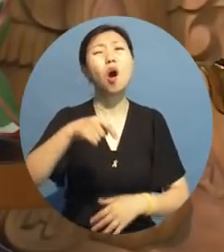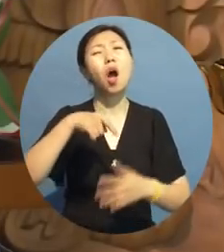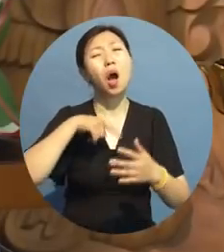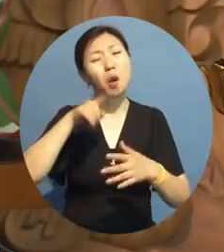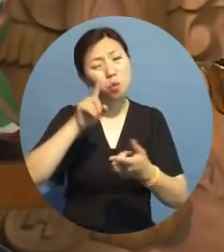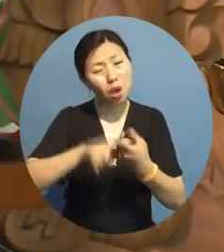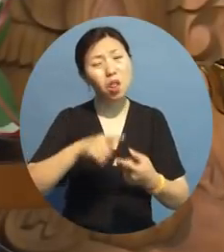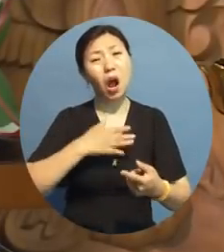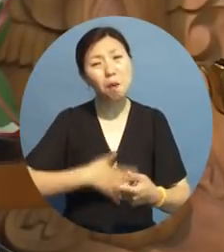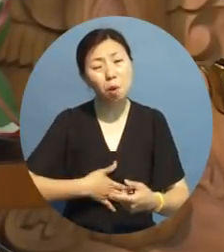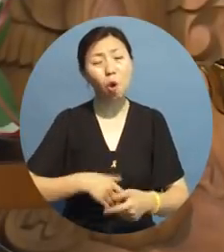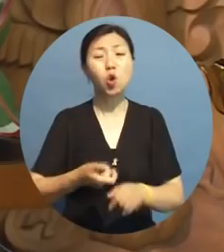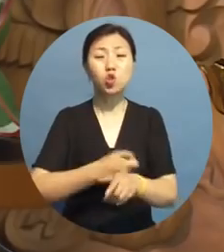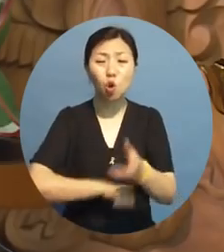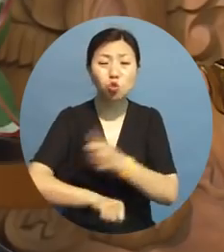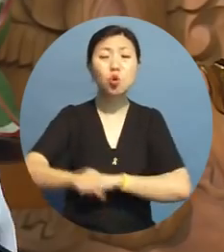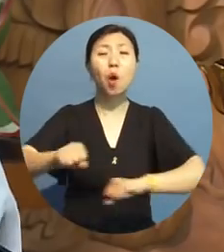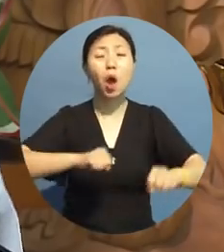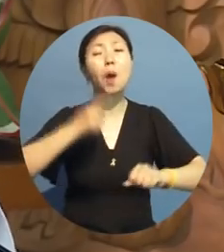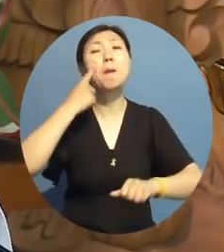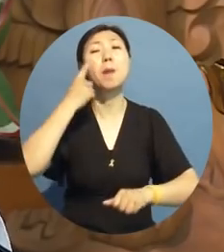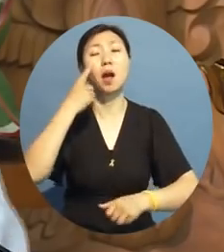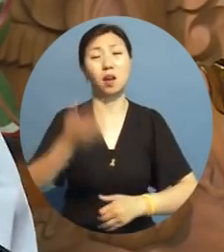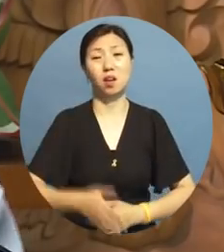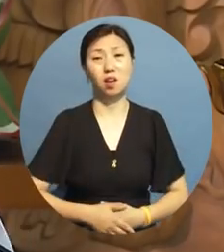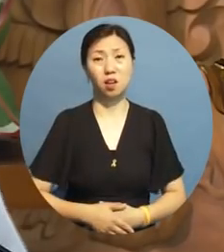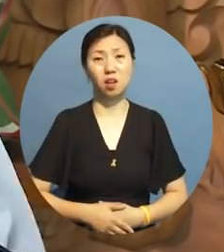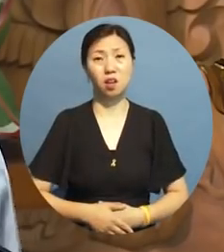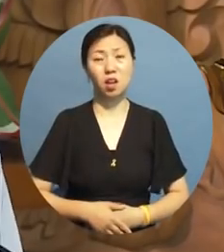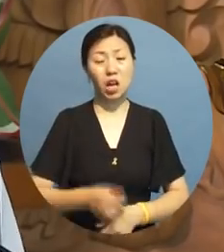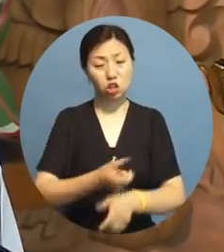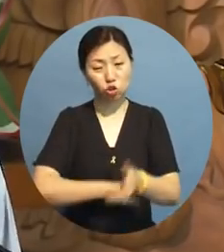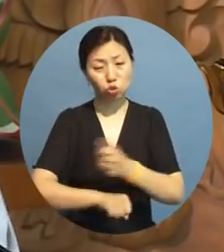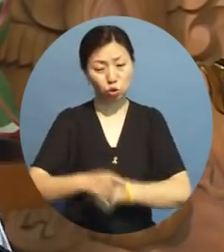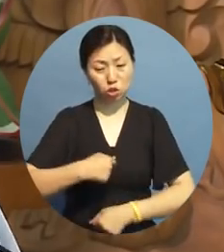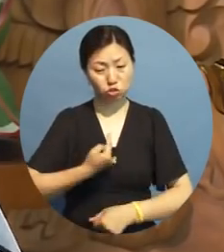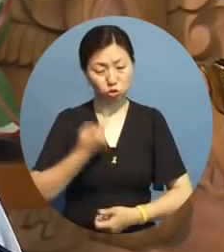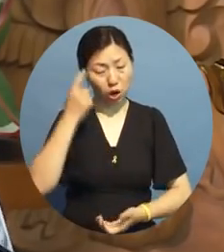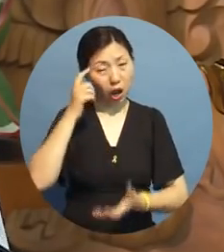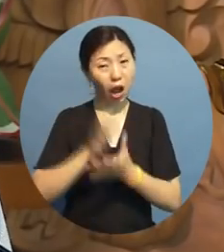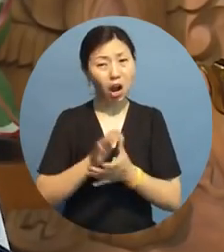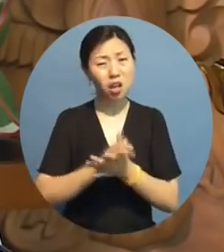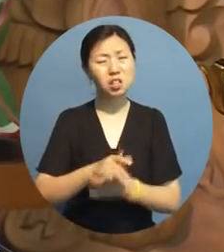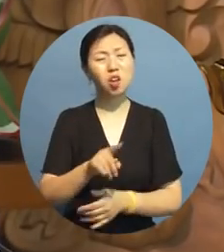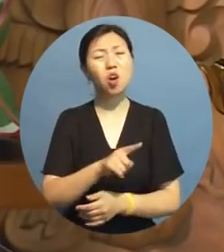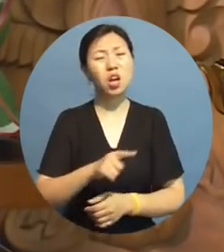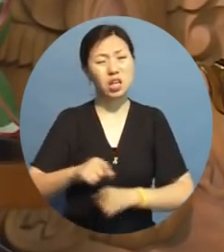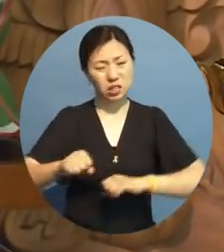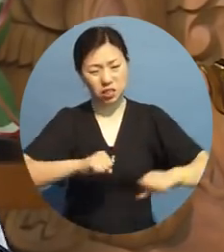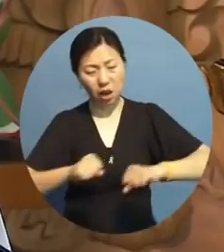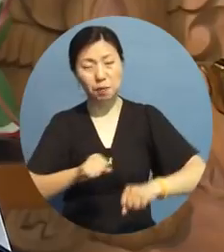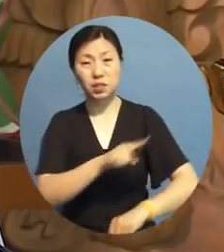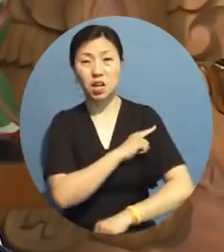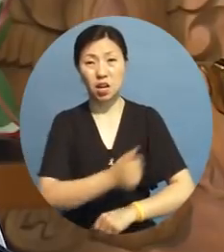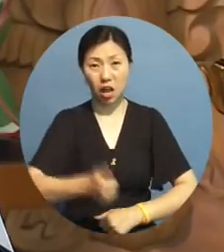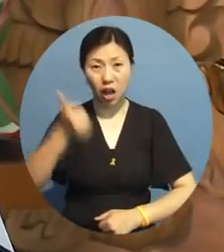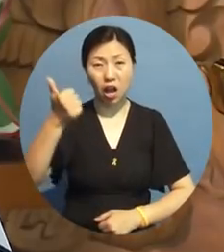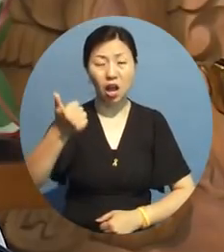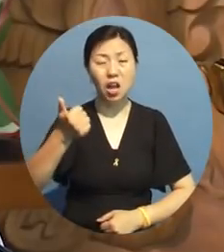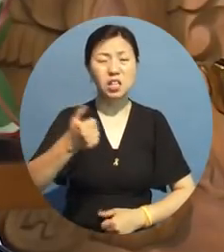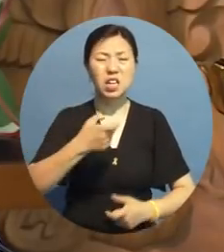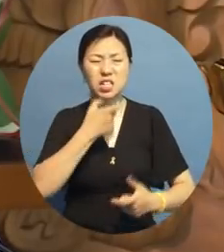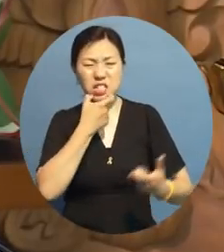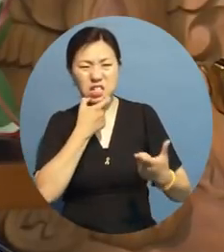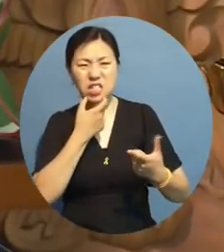뭐. 그 적극적으로 자기가 알아서 하는 게 제일 좋은 일이고 하기 싫어도 남 시켜라도 좋은 일